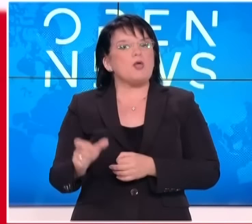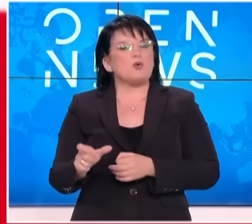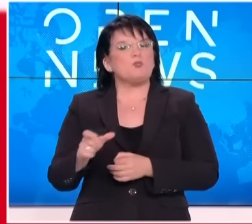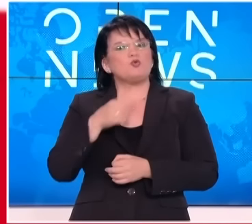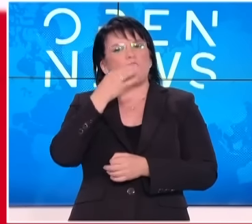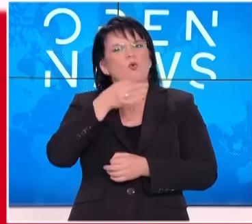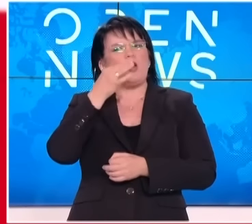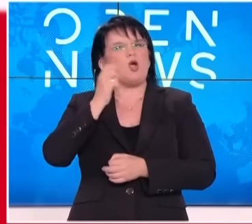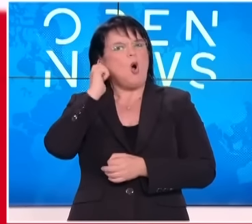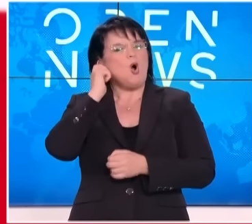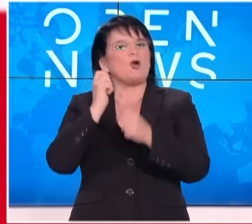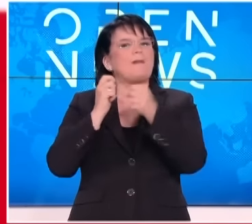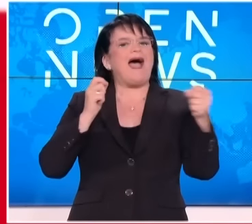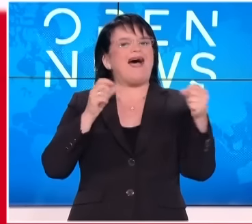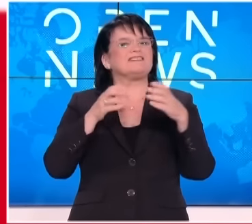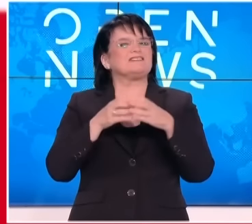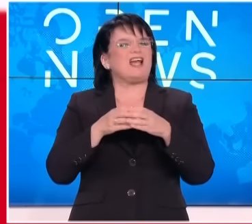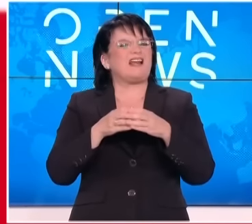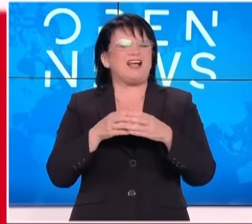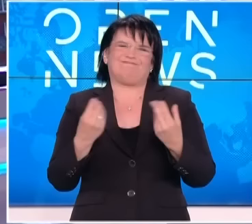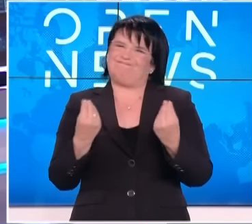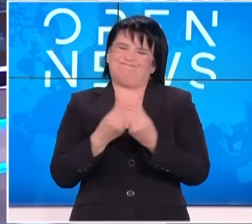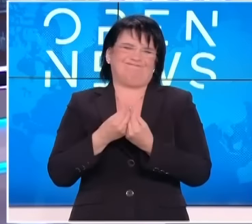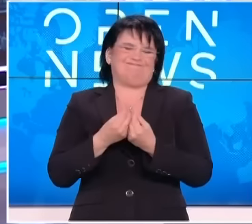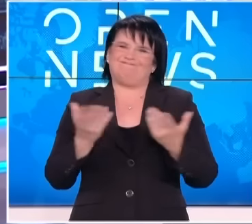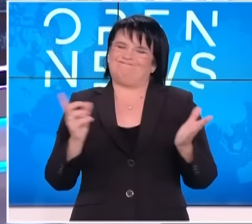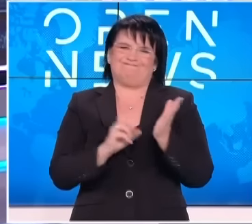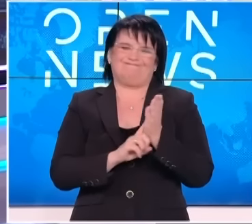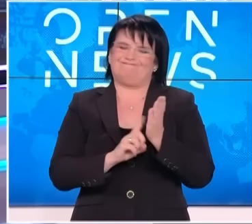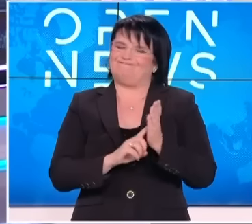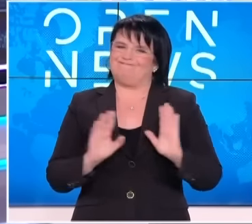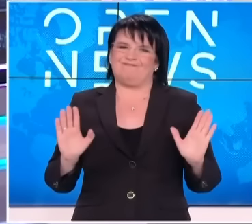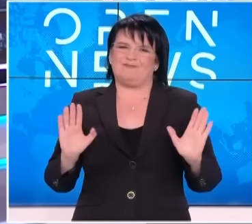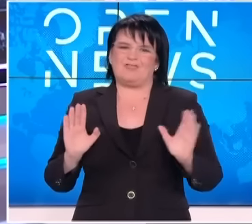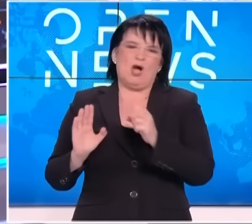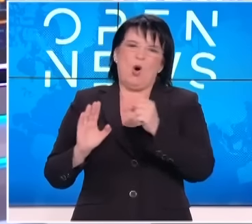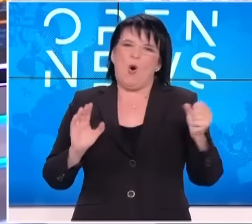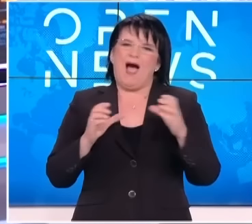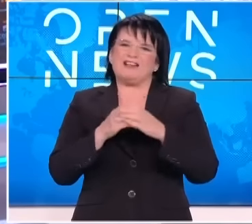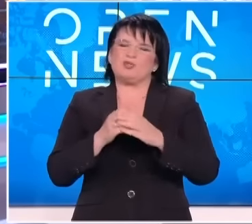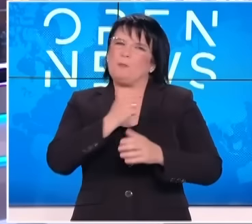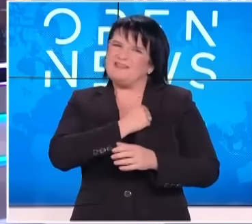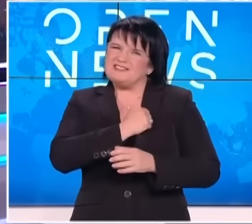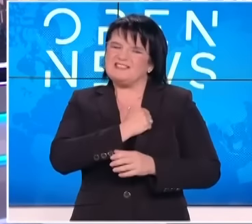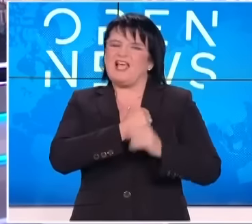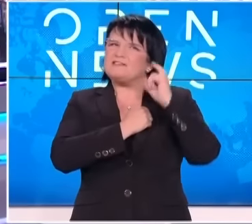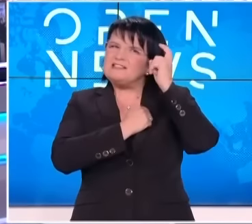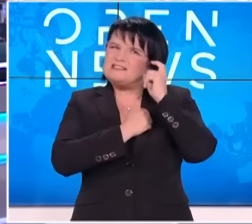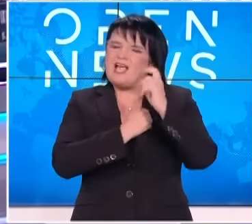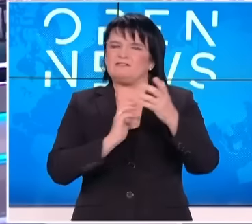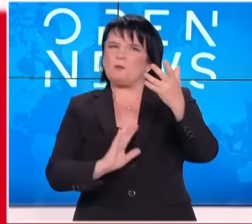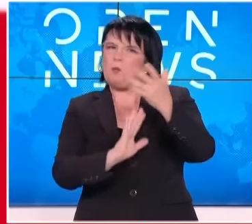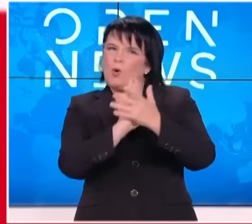μάλιστα ν ονόματι της αριστεράς δεν νομιμοποιείται ούτε πρέπει ο αριστερός άνθρωπος οι άνθρωποι που σκέφτονται